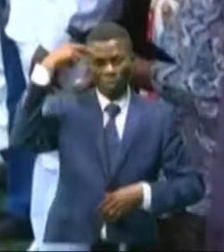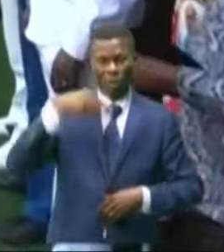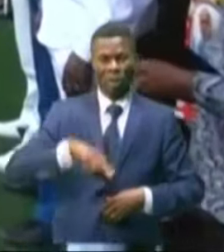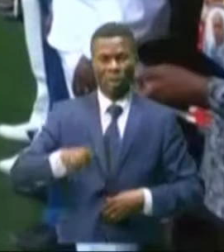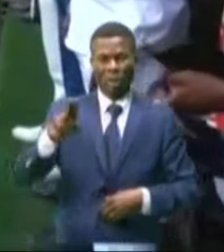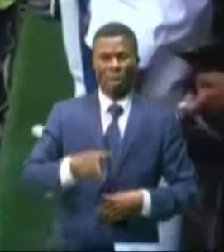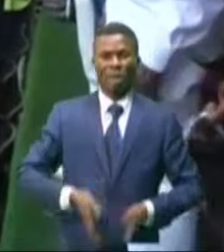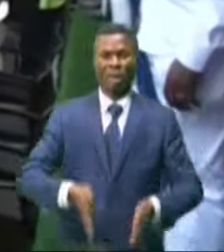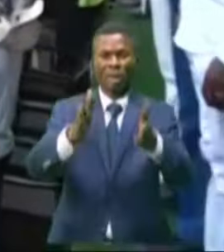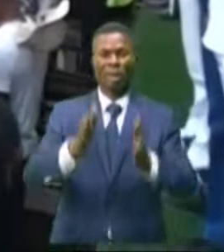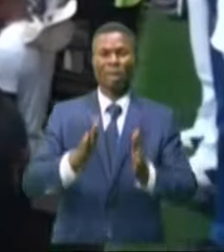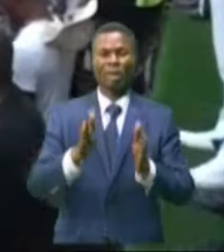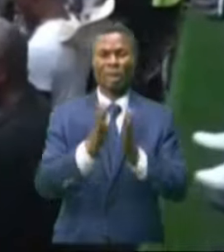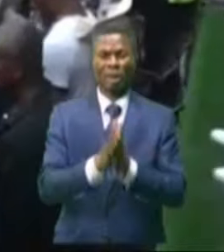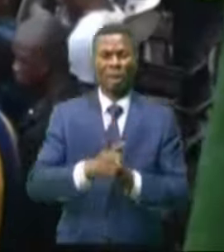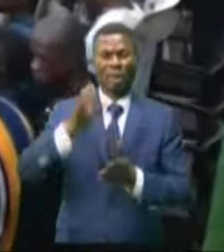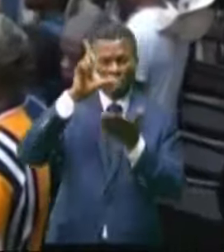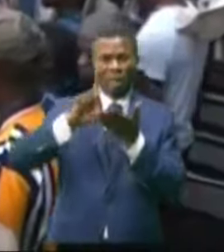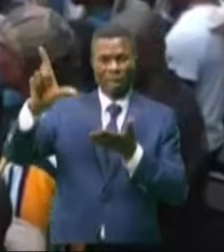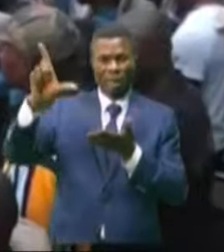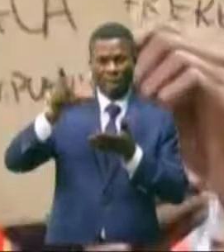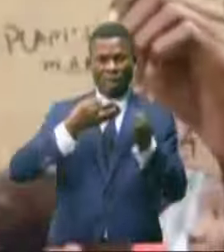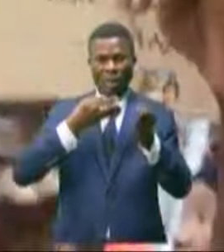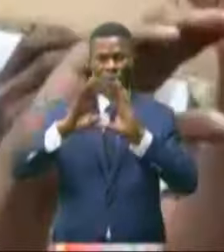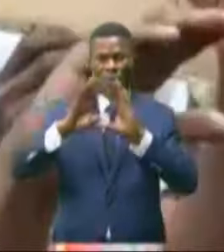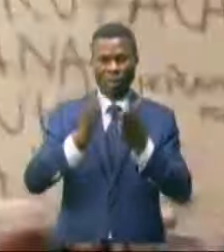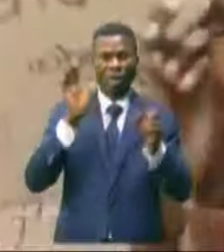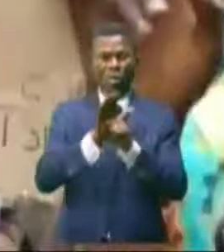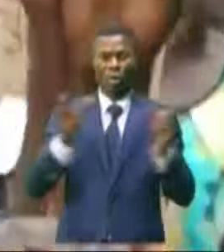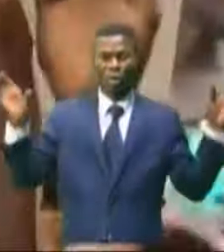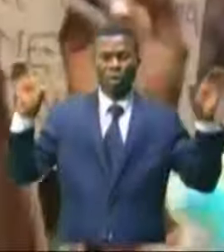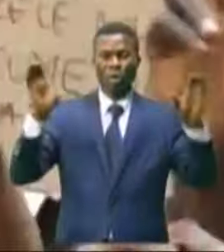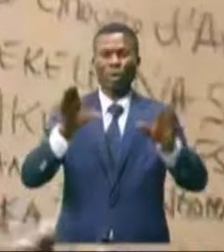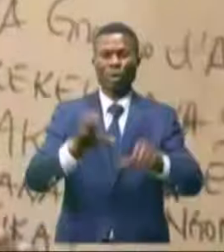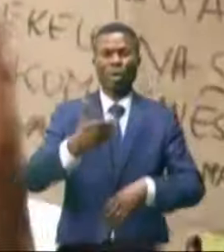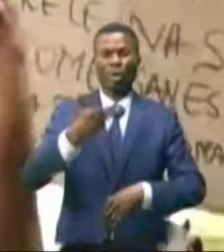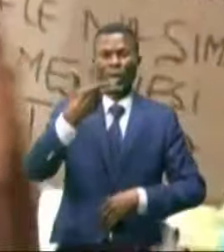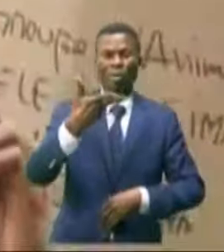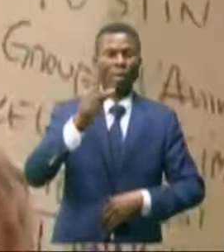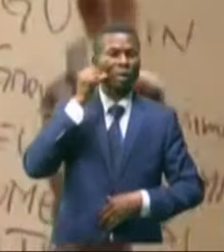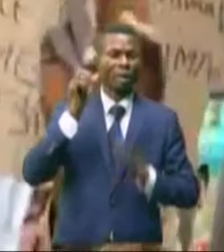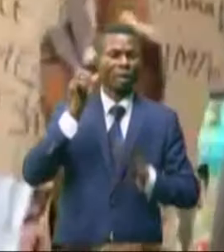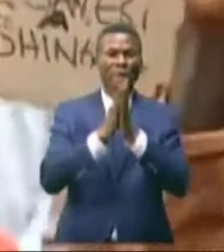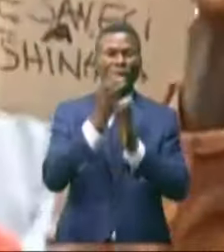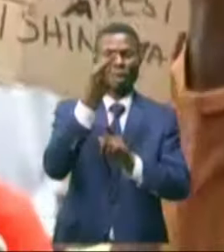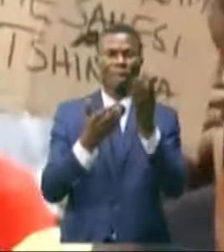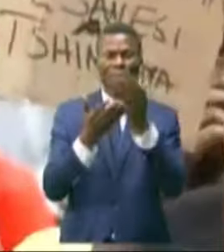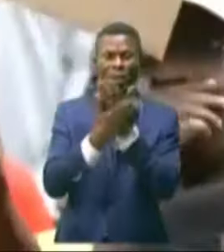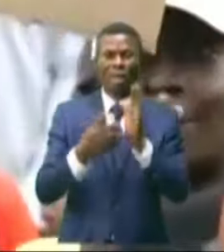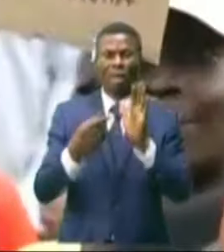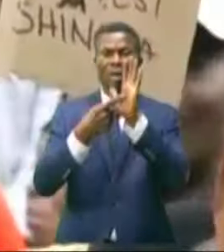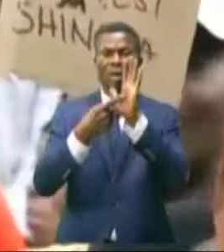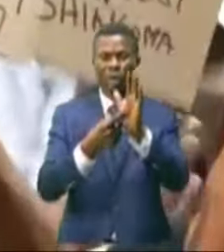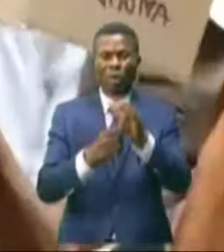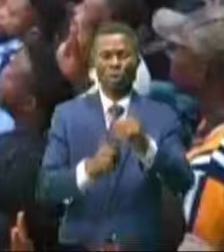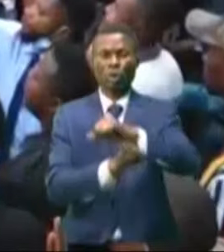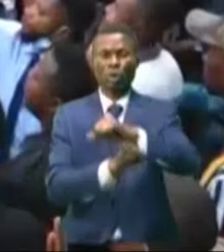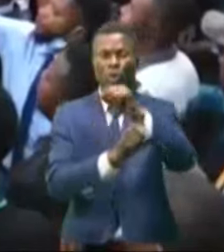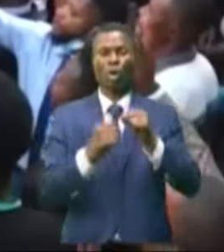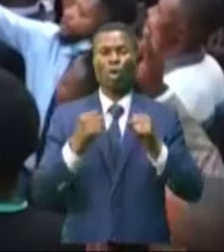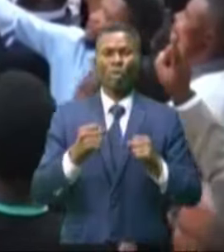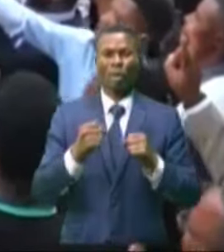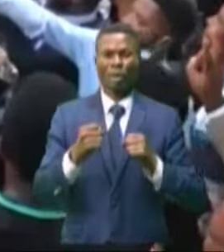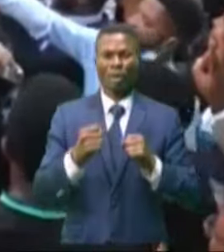Limité a refusé du monde venu nombreux ce mercredi Dijemri pour manifester son soutien indéfectible